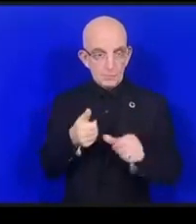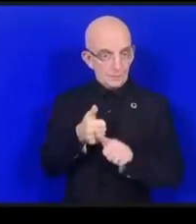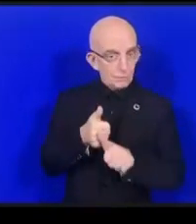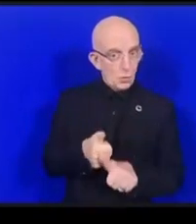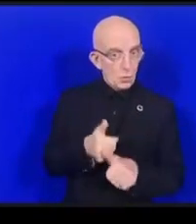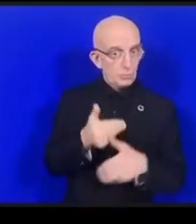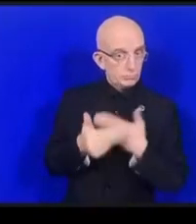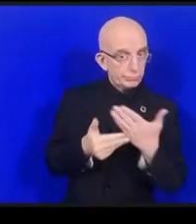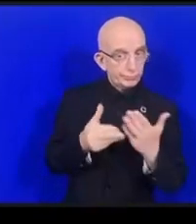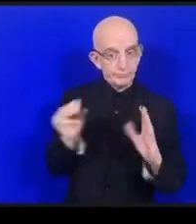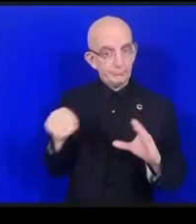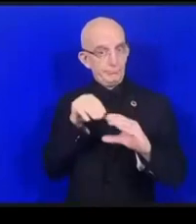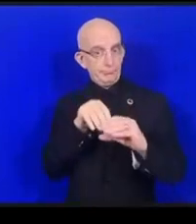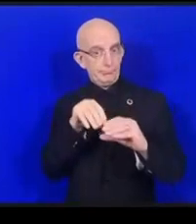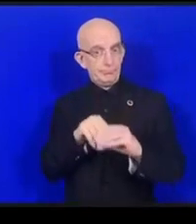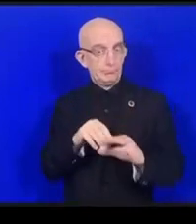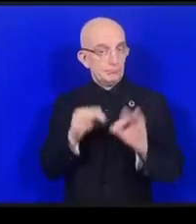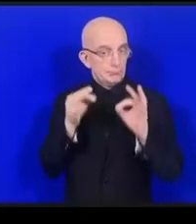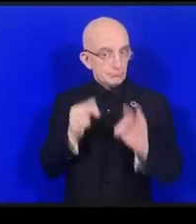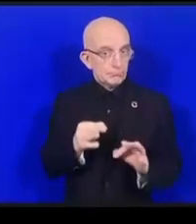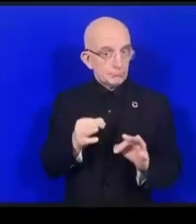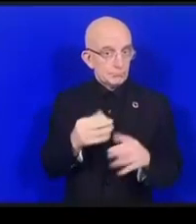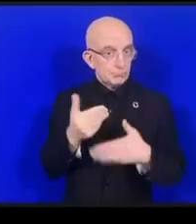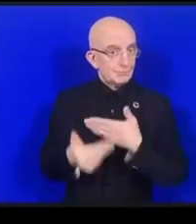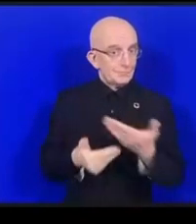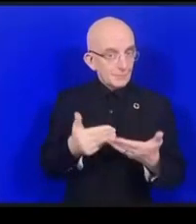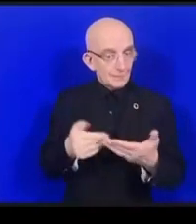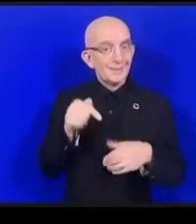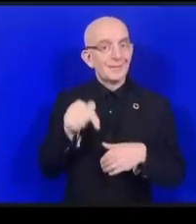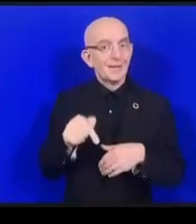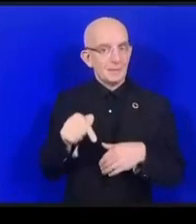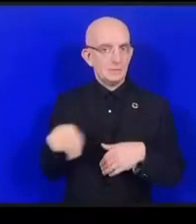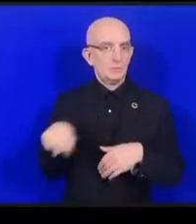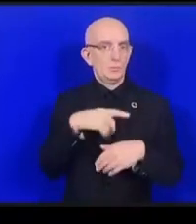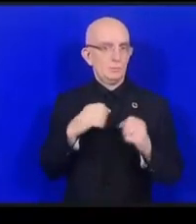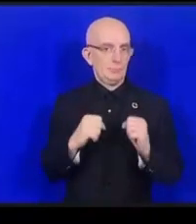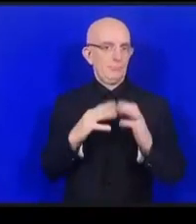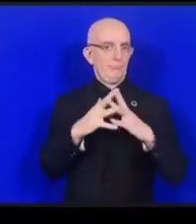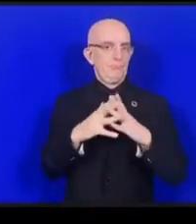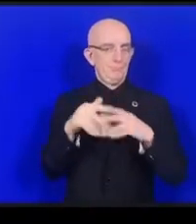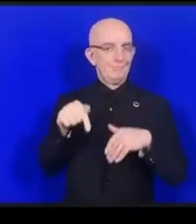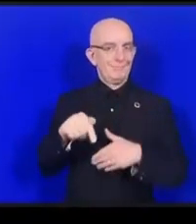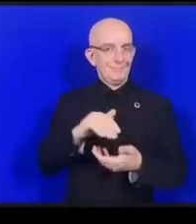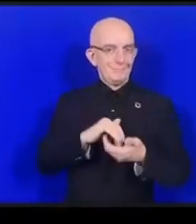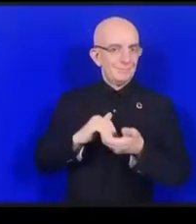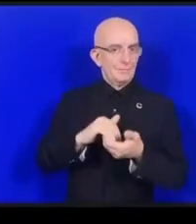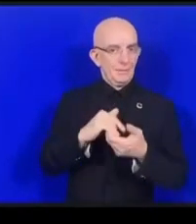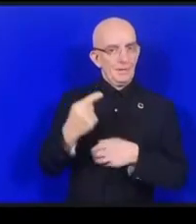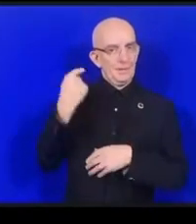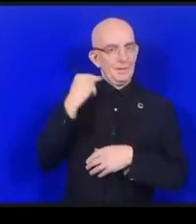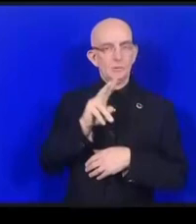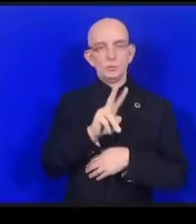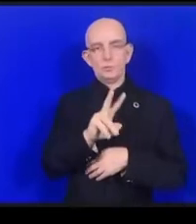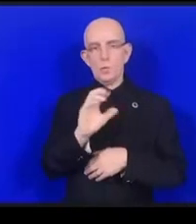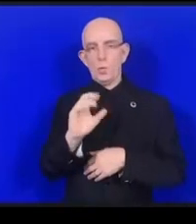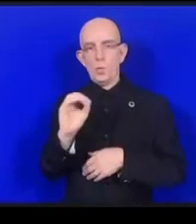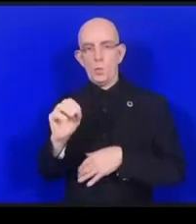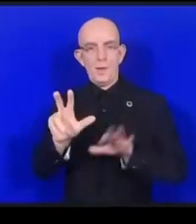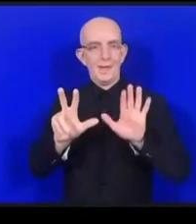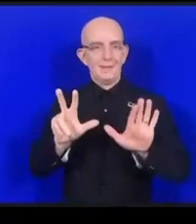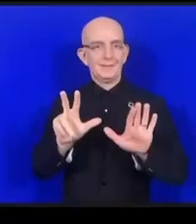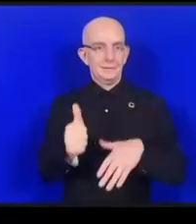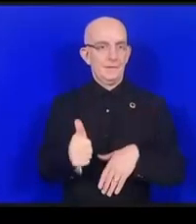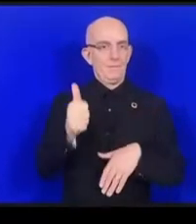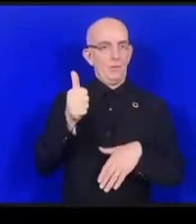коалиции вот наш процесс года когда мы впервые начали диалог на эту